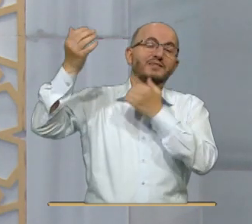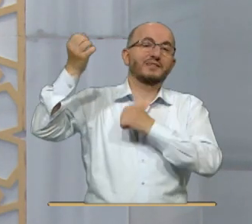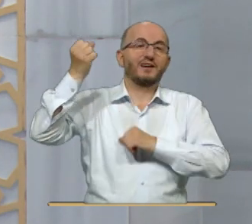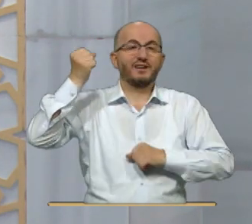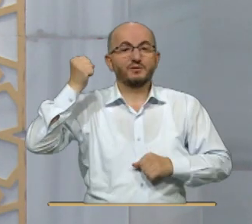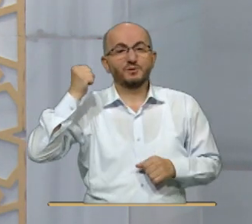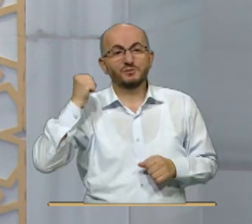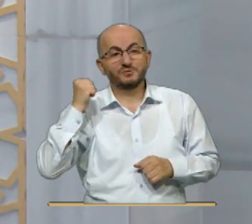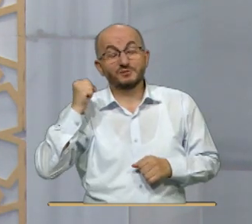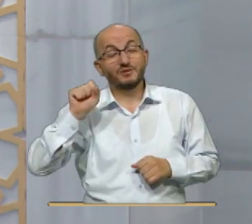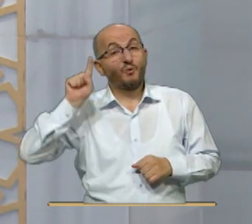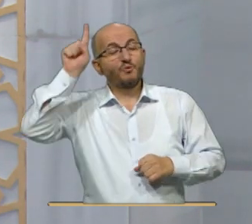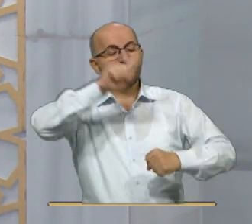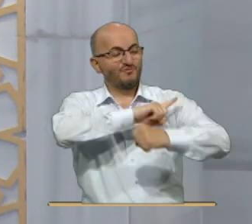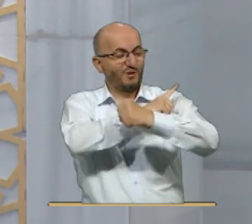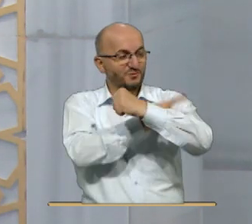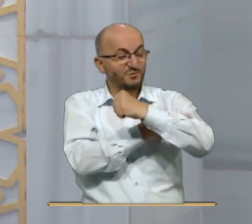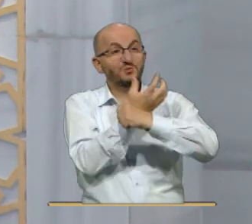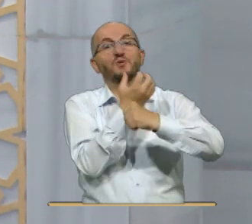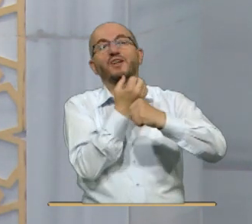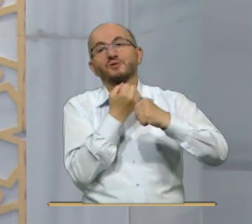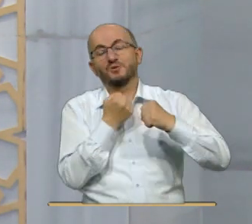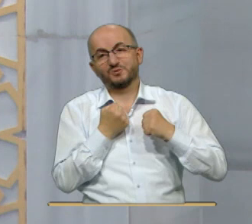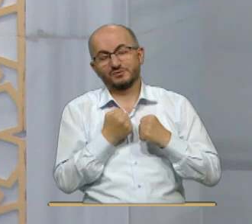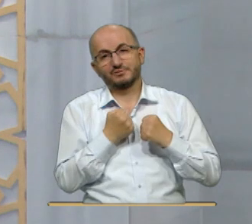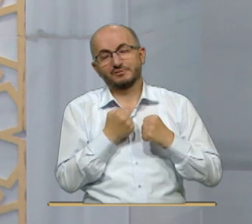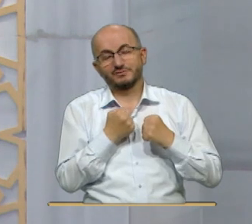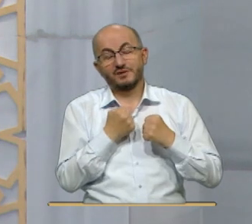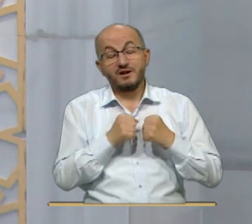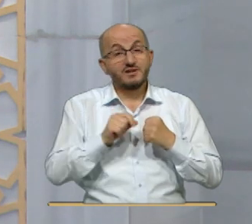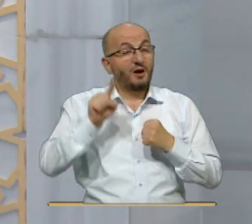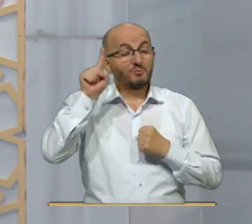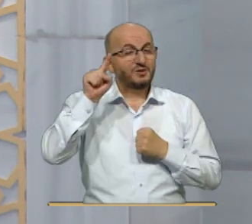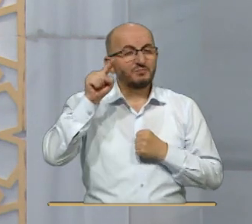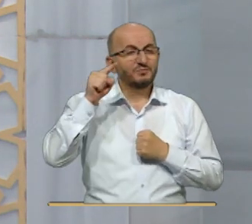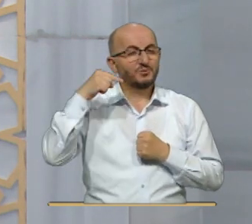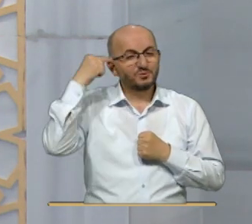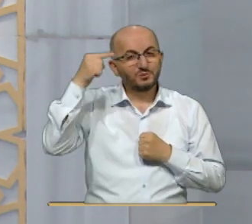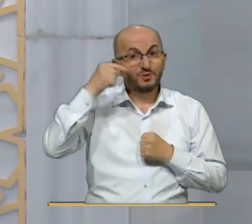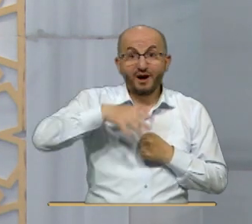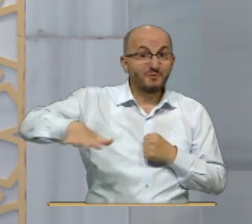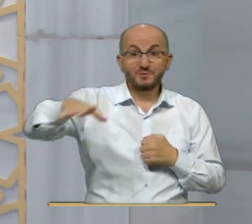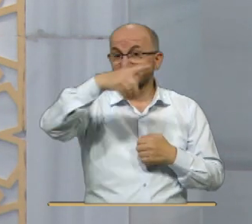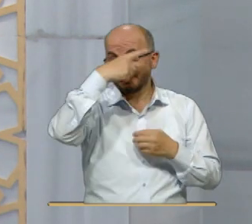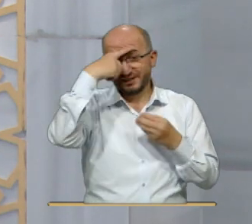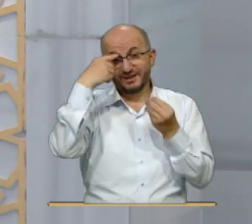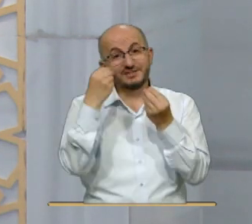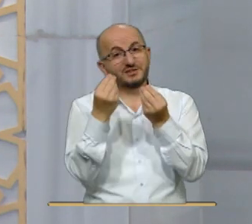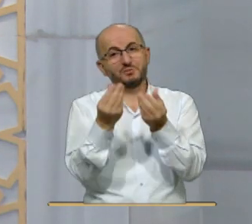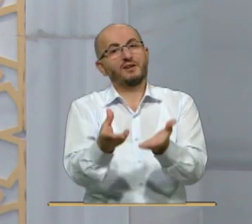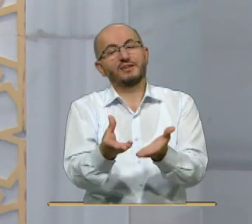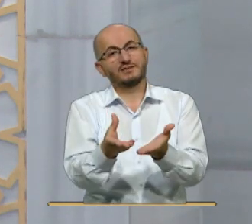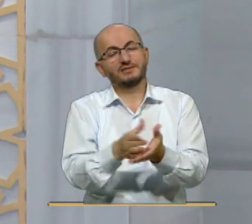alıyorsun. Ondan güç alıyorsun. Rabbim bu şuuru hepimize ihsan eylesin.